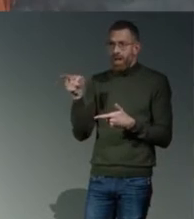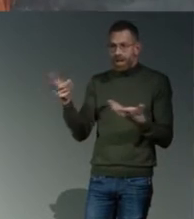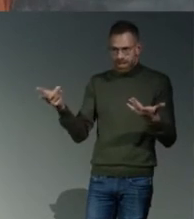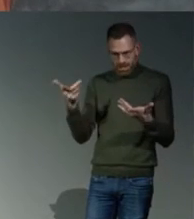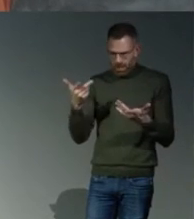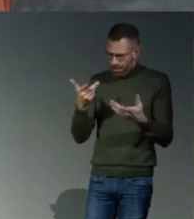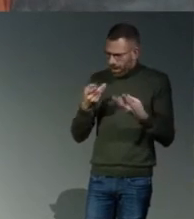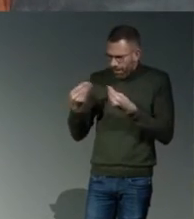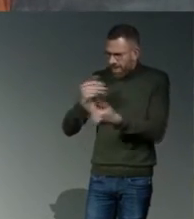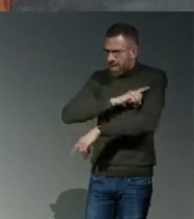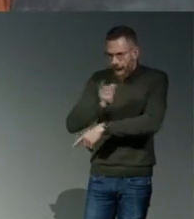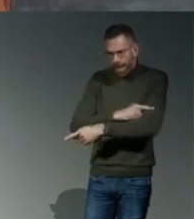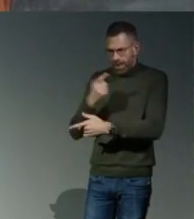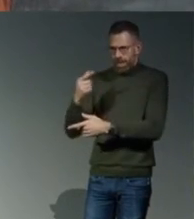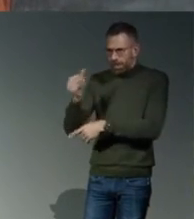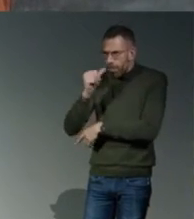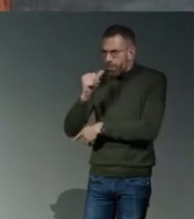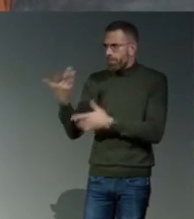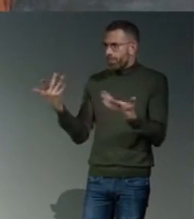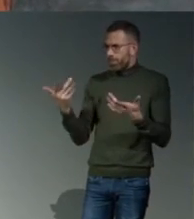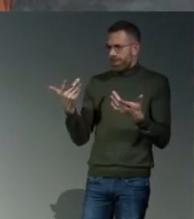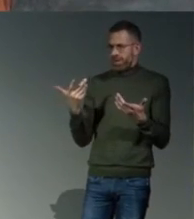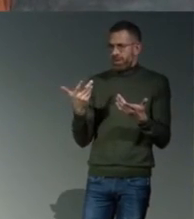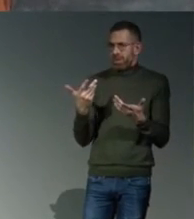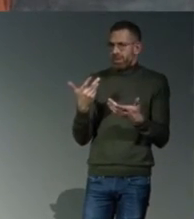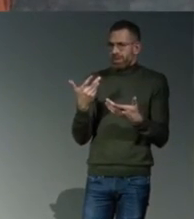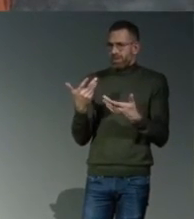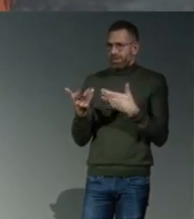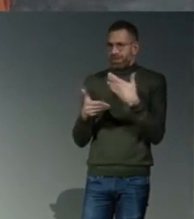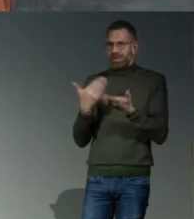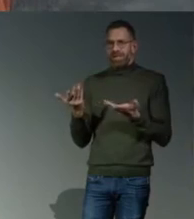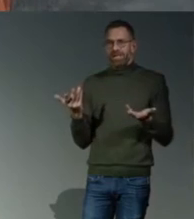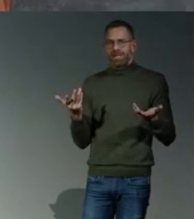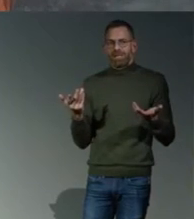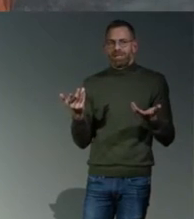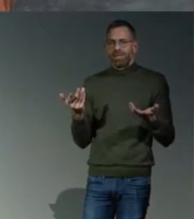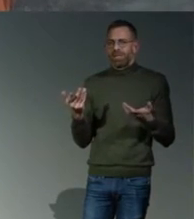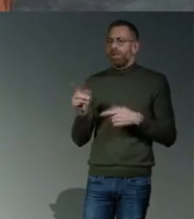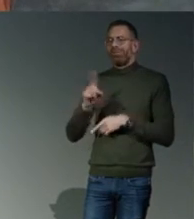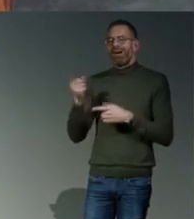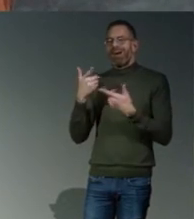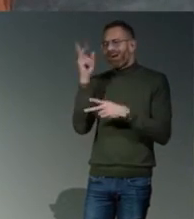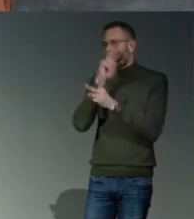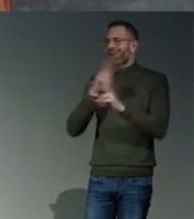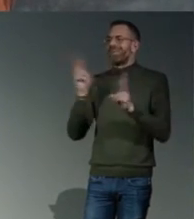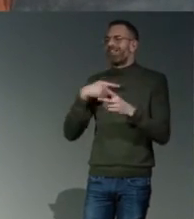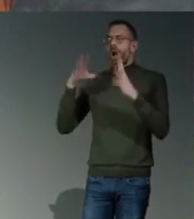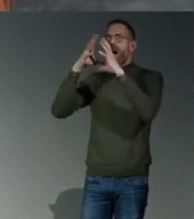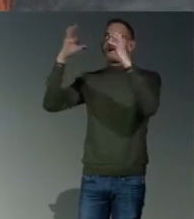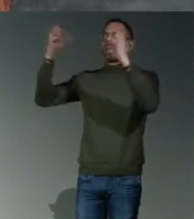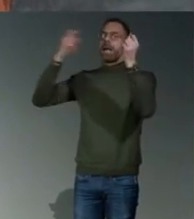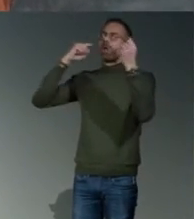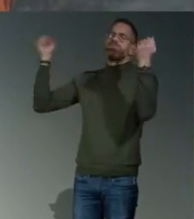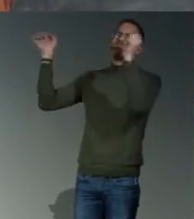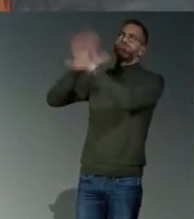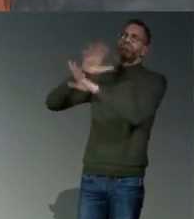elle brûle de la matière, elle brûle de l'énergie. Tout ça passe par des combustibles et ce n'est pas du tout le cloud aérien qu'on nous fait croire. Donc,